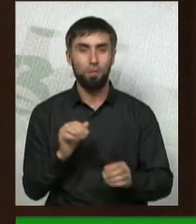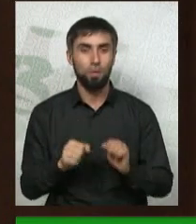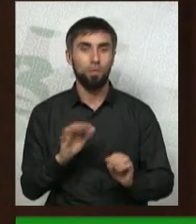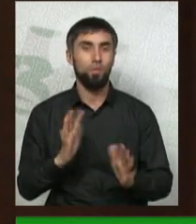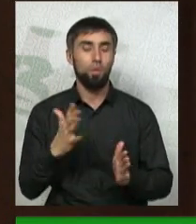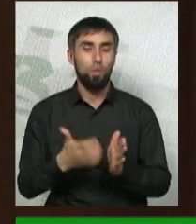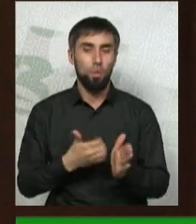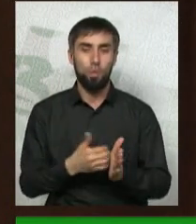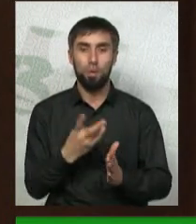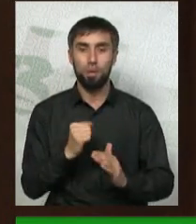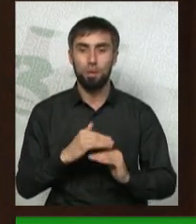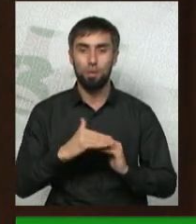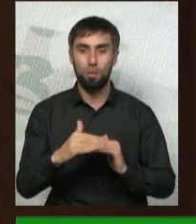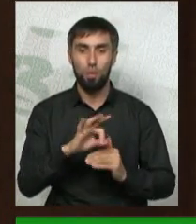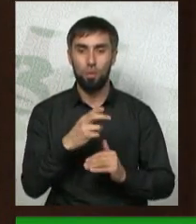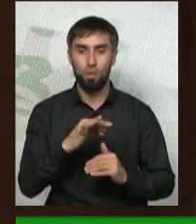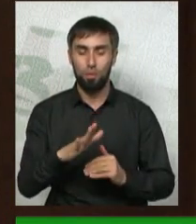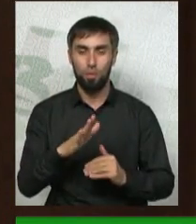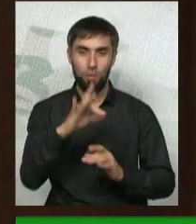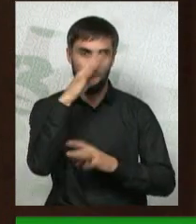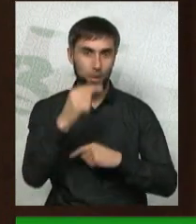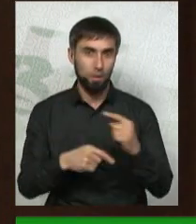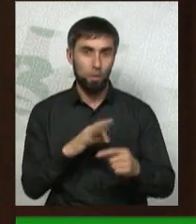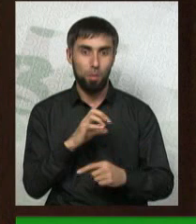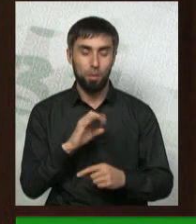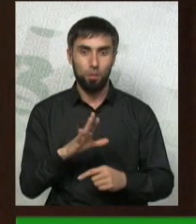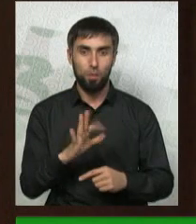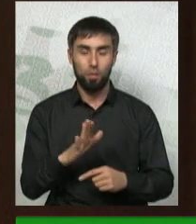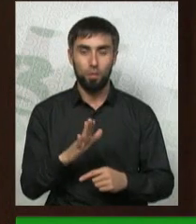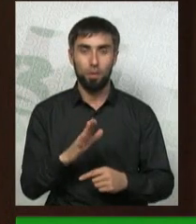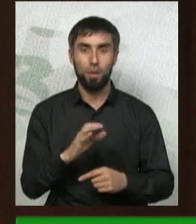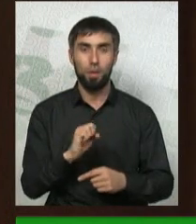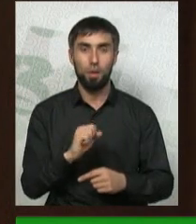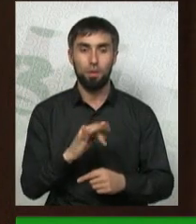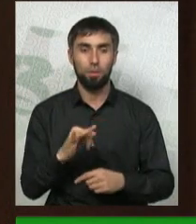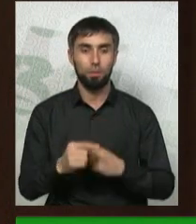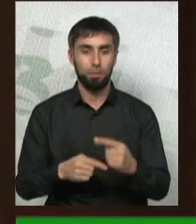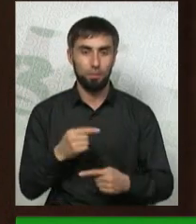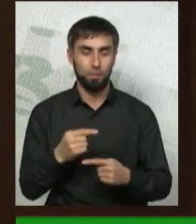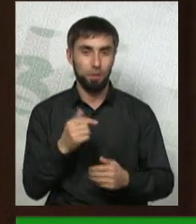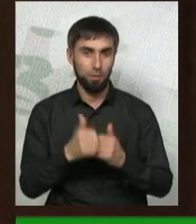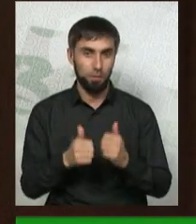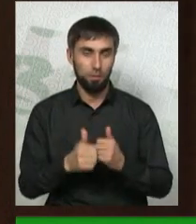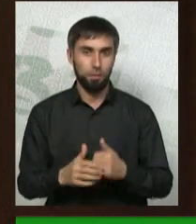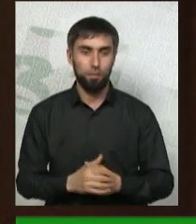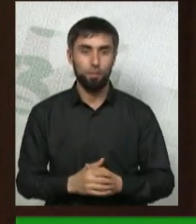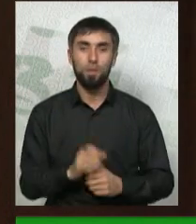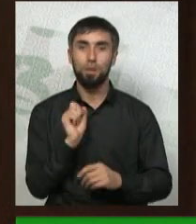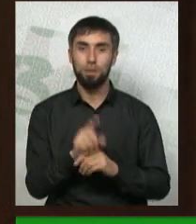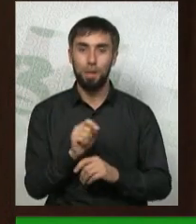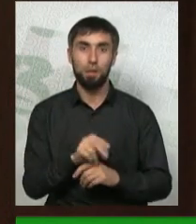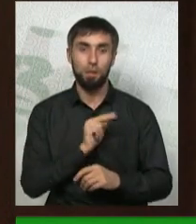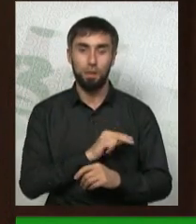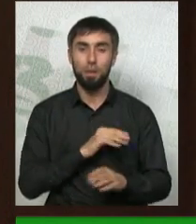случае отсутствия на территории объектов культурного наследия, объектов археологического наследия. Зачастую заказчикам